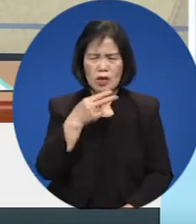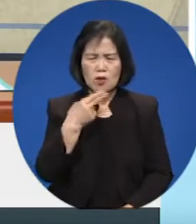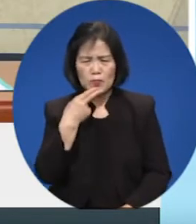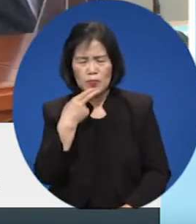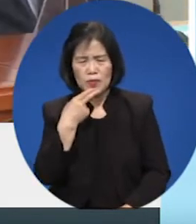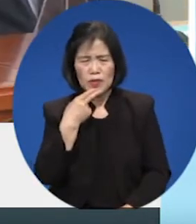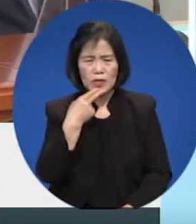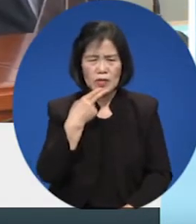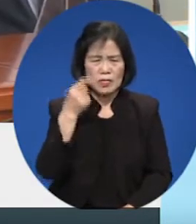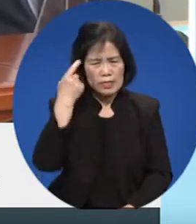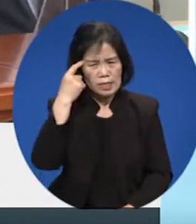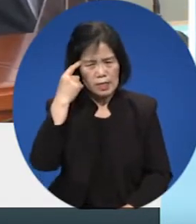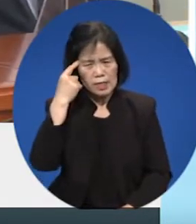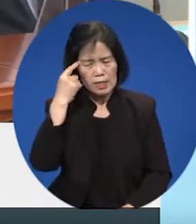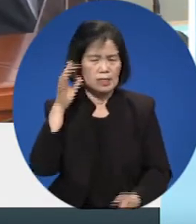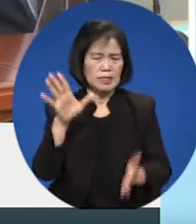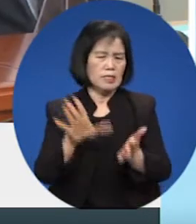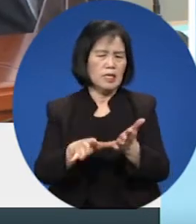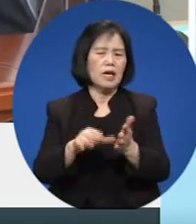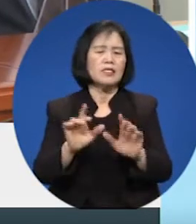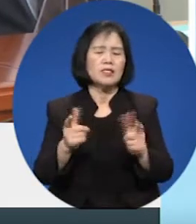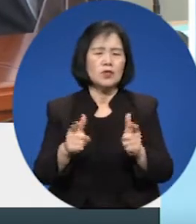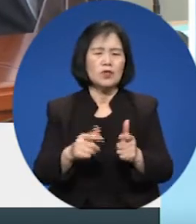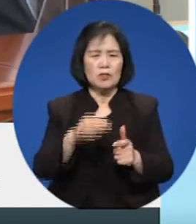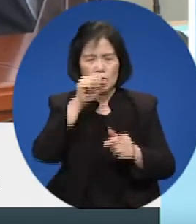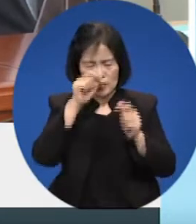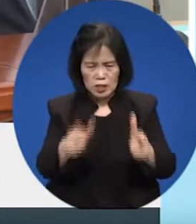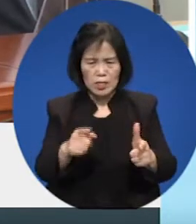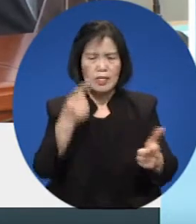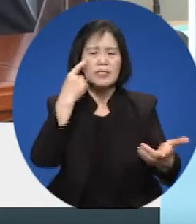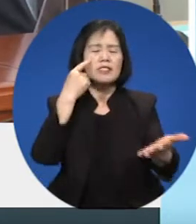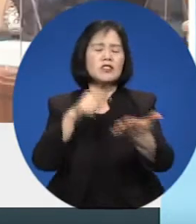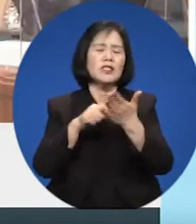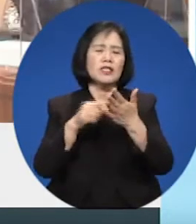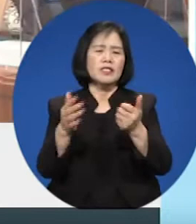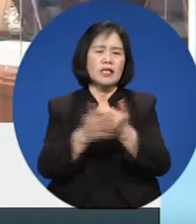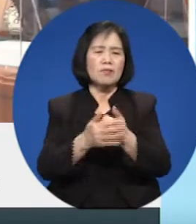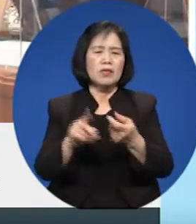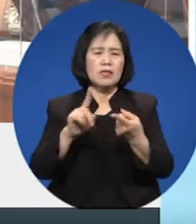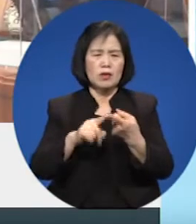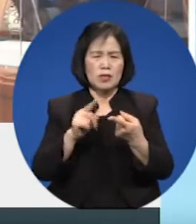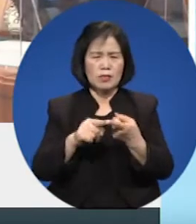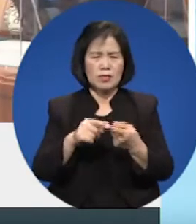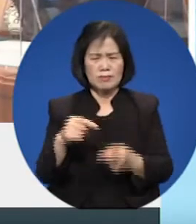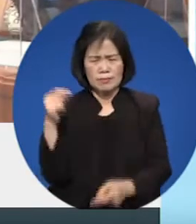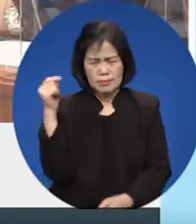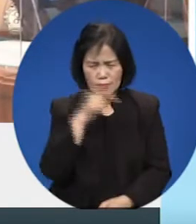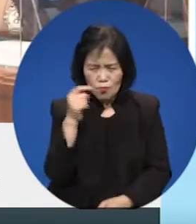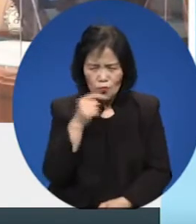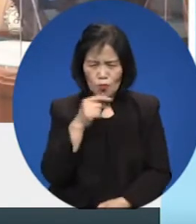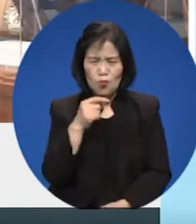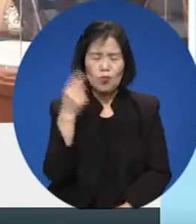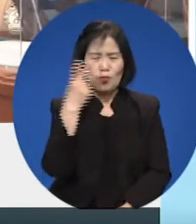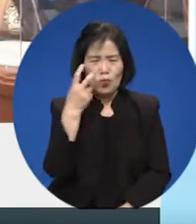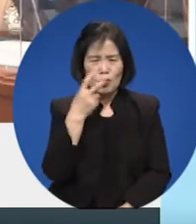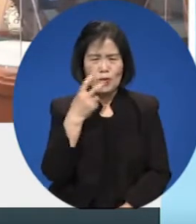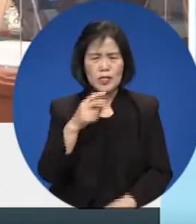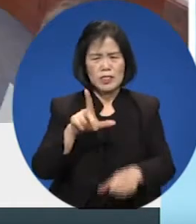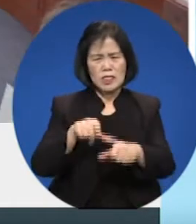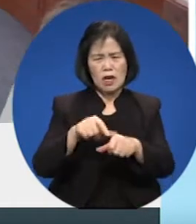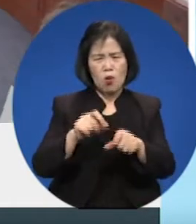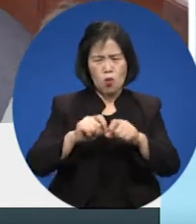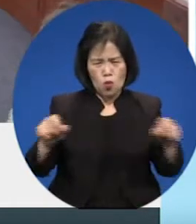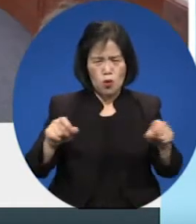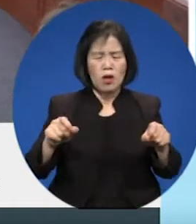따질 때가 아니라고 저는 생각합니다 이번 기회에 이제 등 않았으니까 이 부분은 어떻게든지 선수 전화를 해 가지고 시간이 얼마가 걸리든